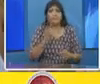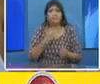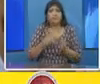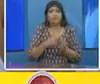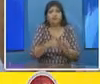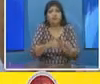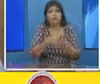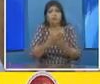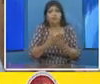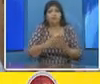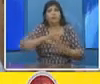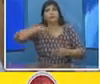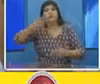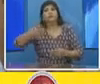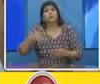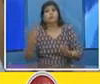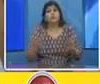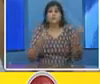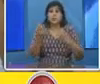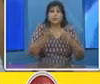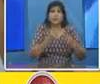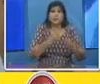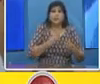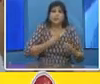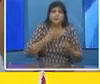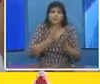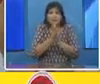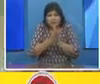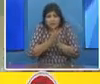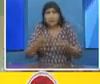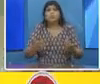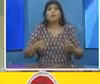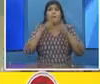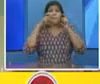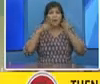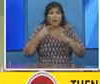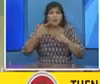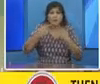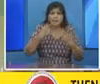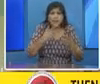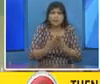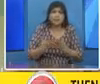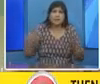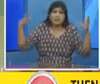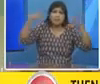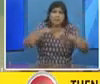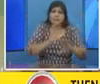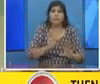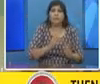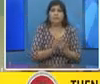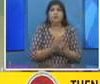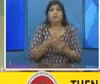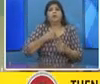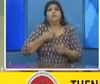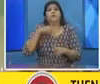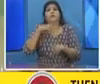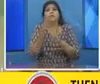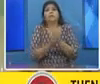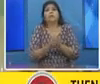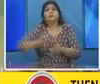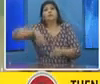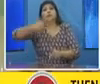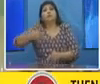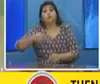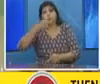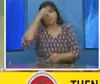फिर दूसरी जरूरी सावधानियां नहीं बरतते हैं, तो आप अपने साथ